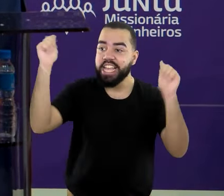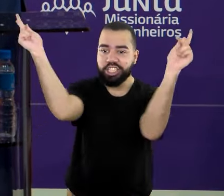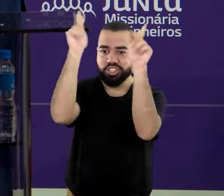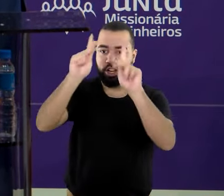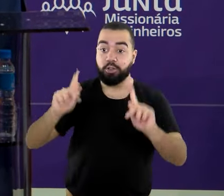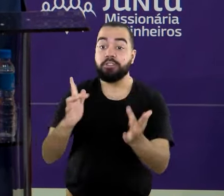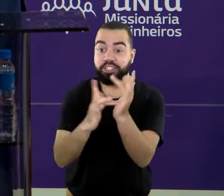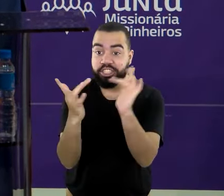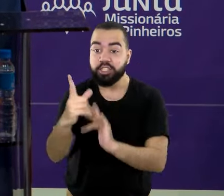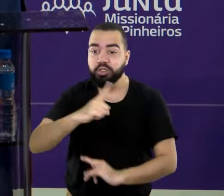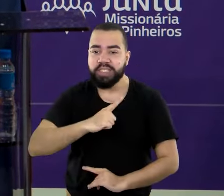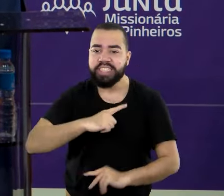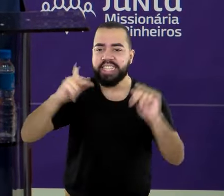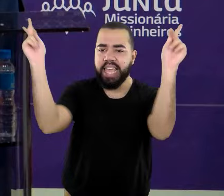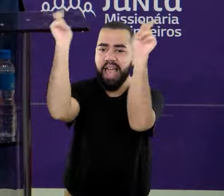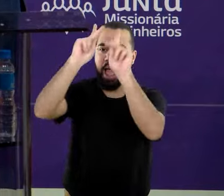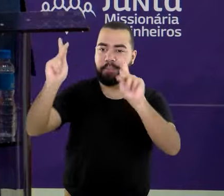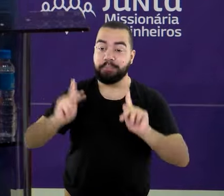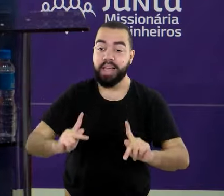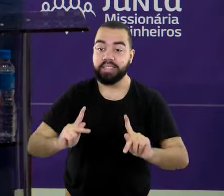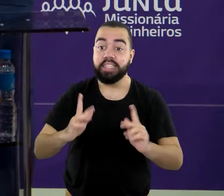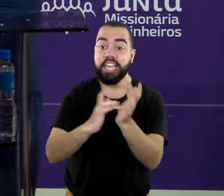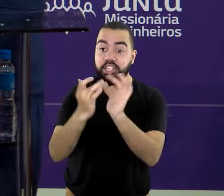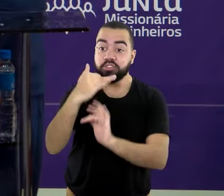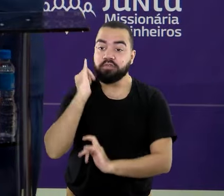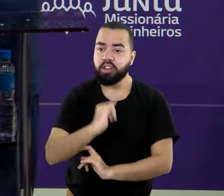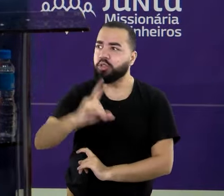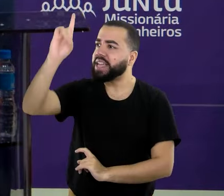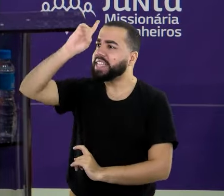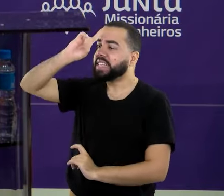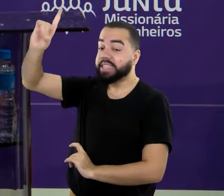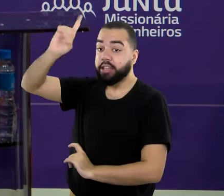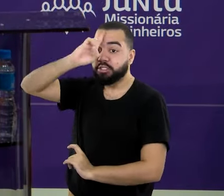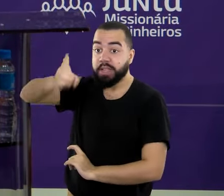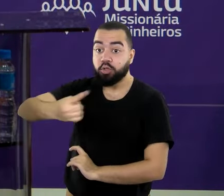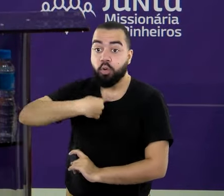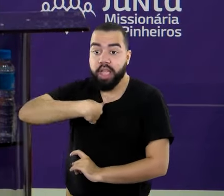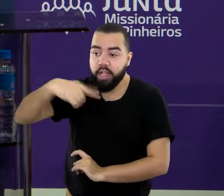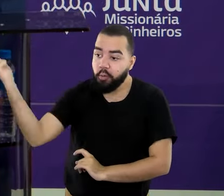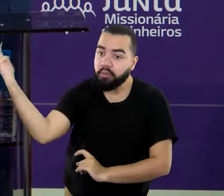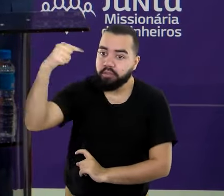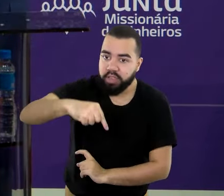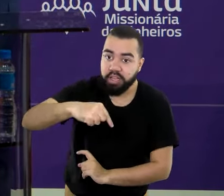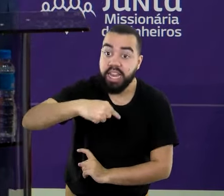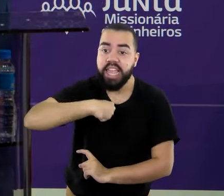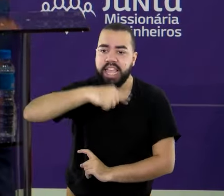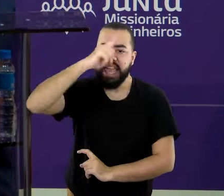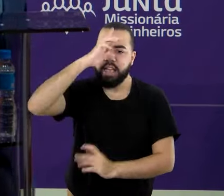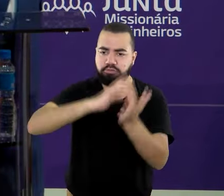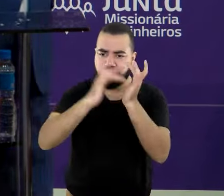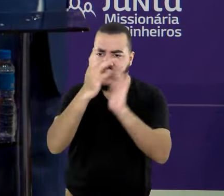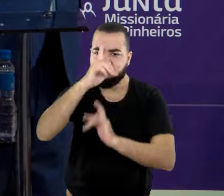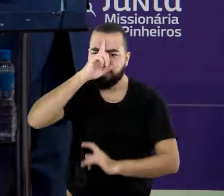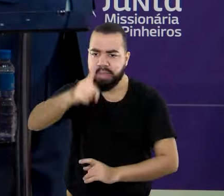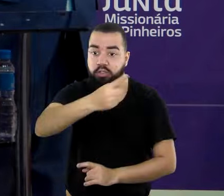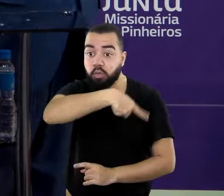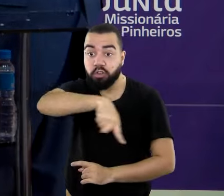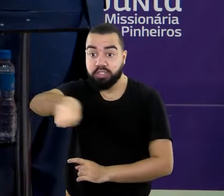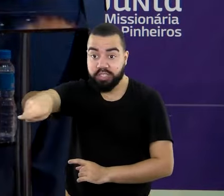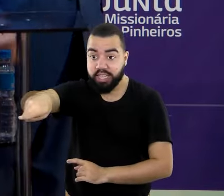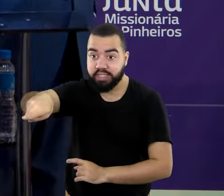enviou, eu também vos envio. 우리는 하나님의 부르심을 받았습니다. Nós fomos chamados por Deus. 그 부르심을